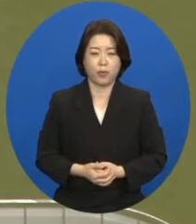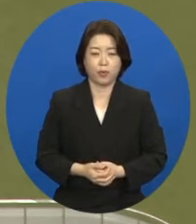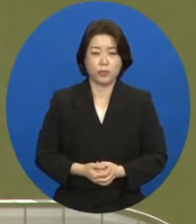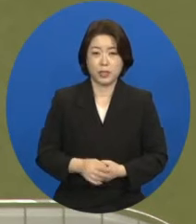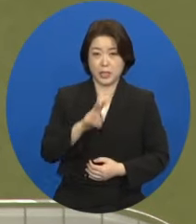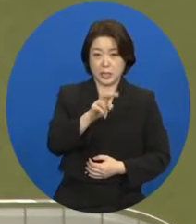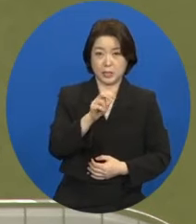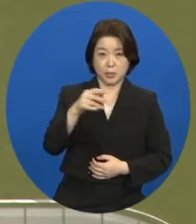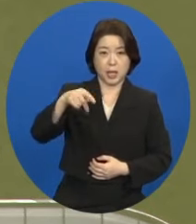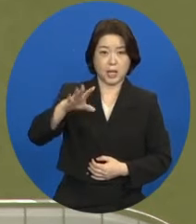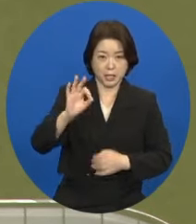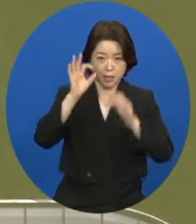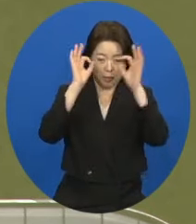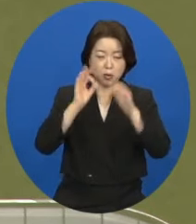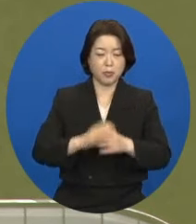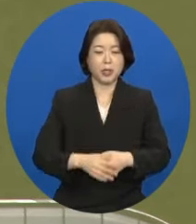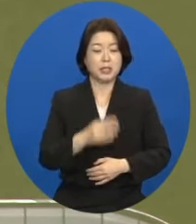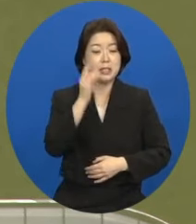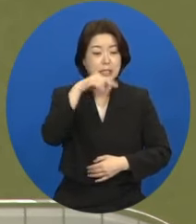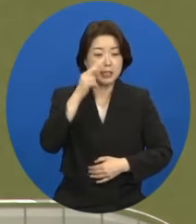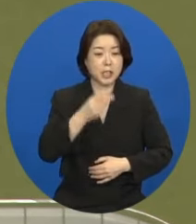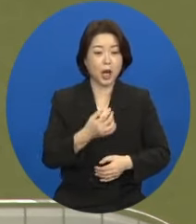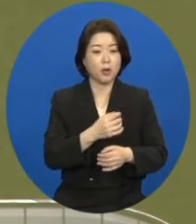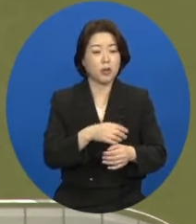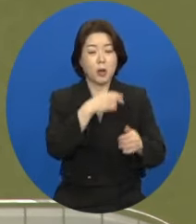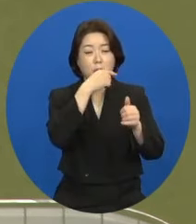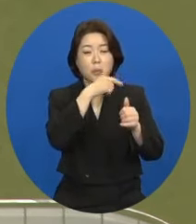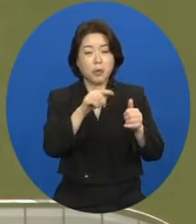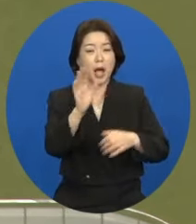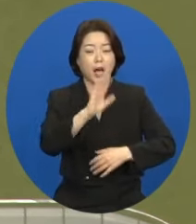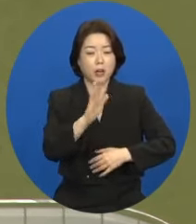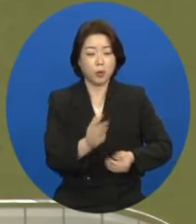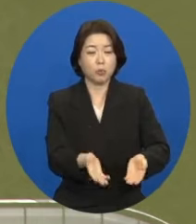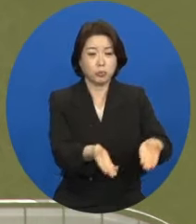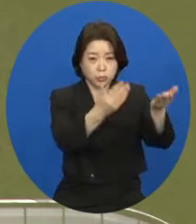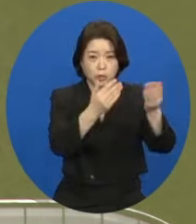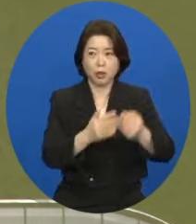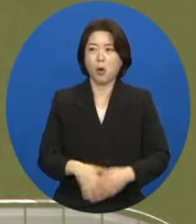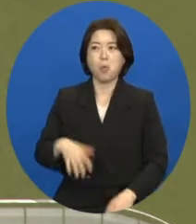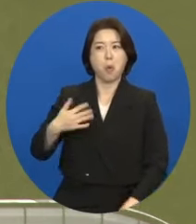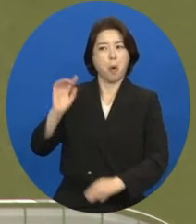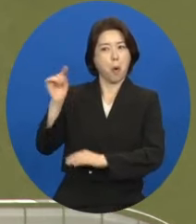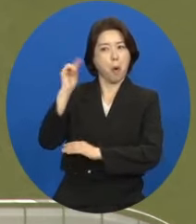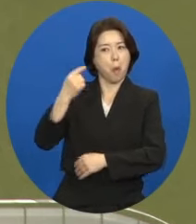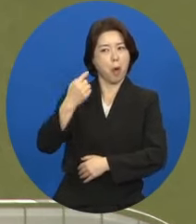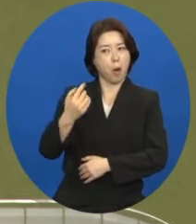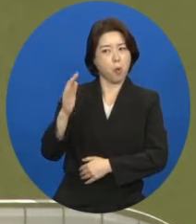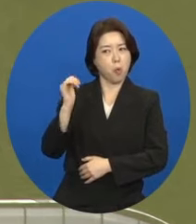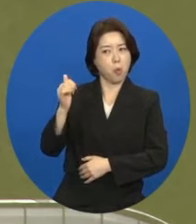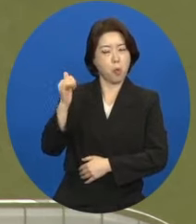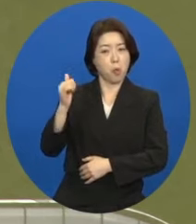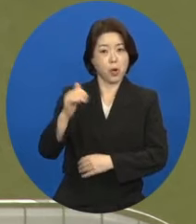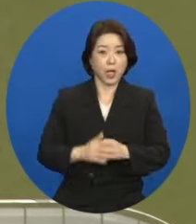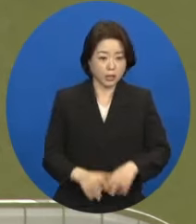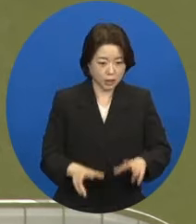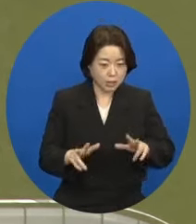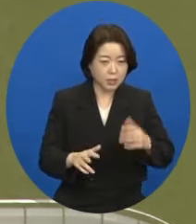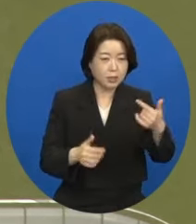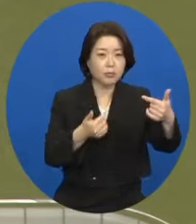24장에서 사울을 풀어주면서 야 다윗 대단하다, 근데 25장에서 나발을 죽이려 가면서 바닥으로 칩니다. 자,